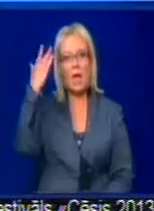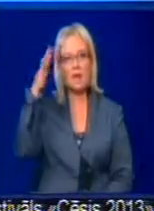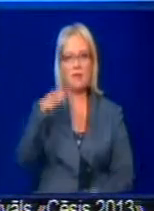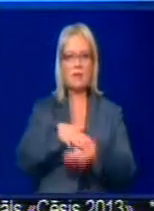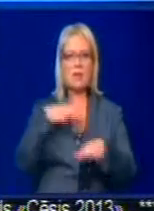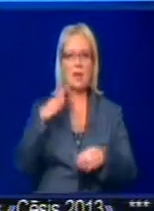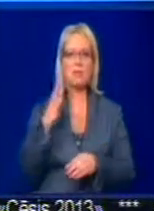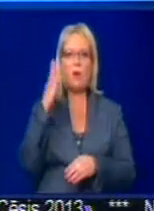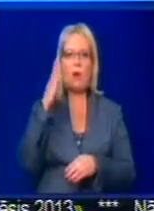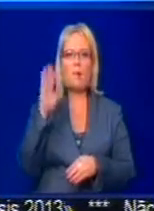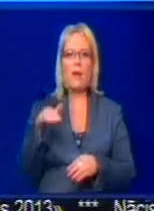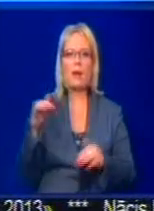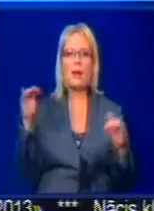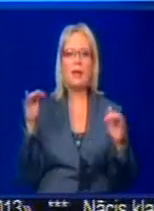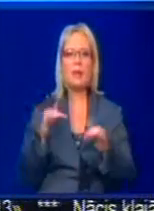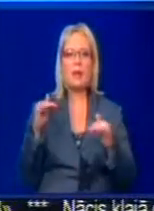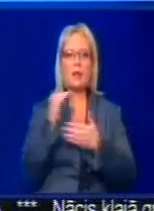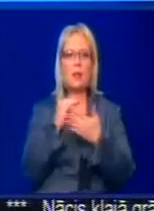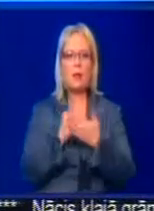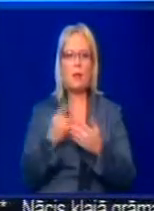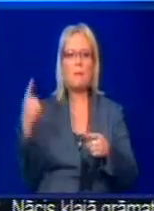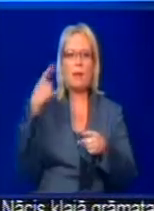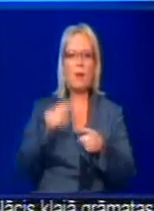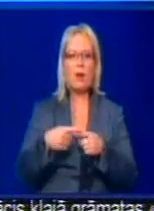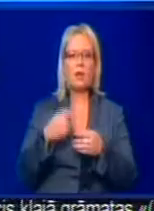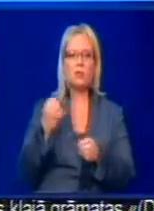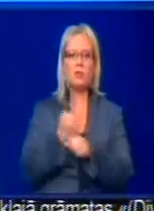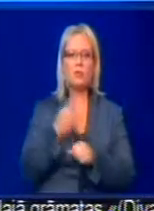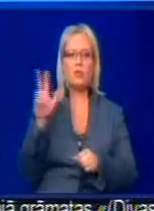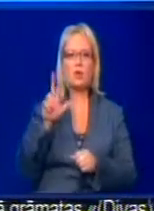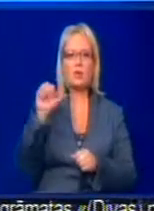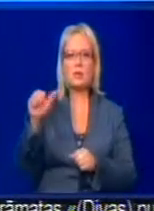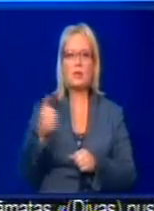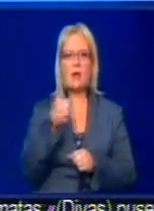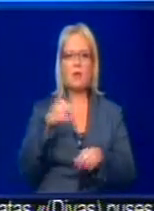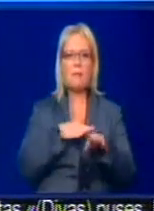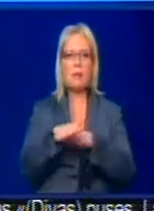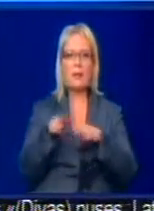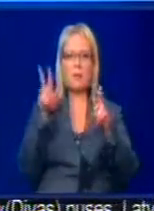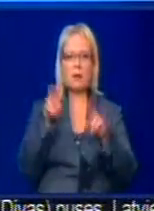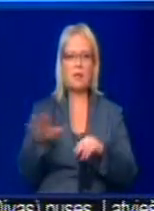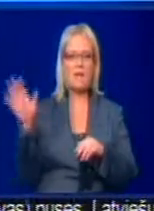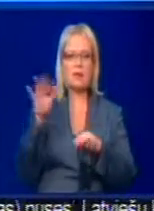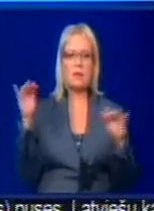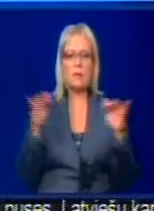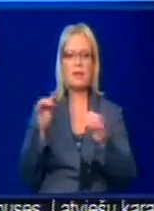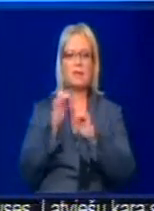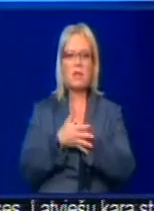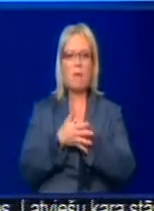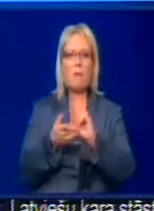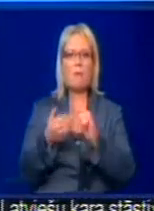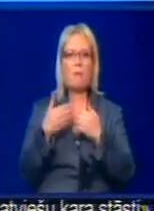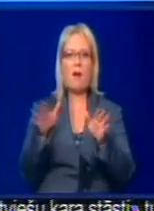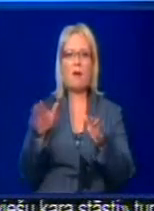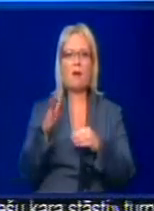ASV senāts nobalsojas par imigrācijas likumu, kas pirmo reizi kopš 86. Gada pilnībā pārskata valsts imigrācijas